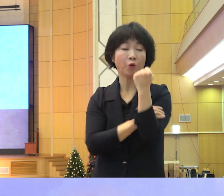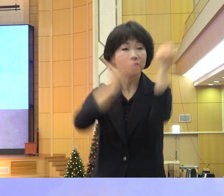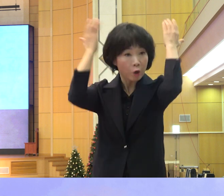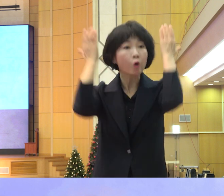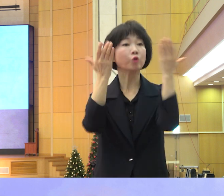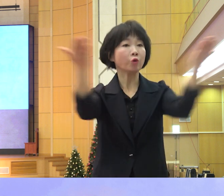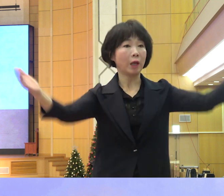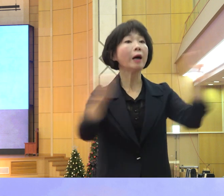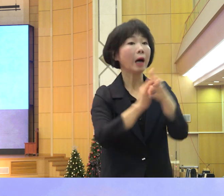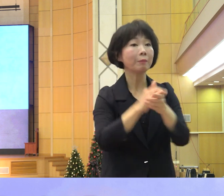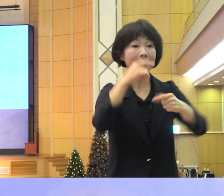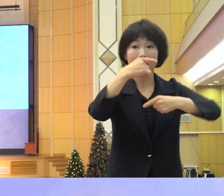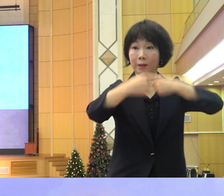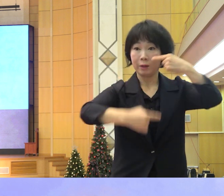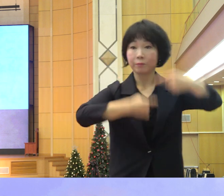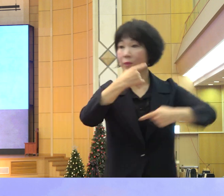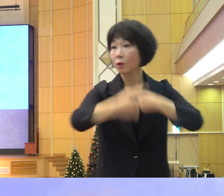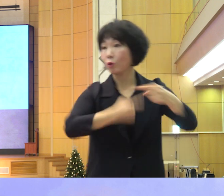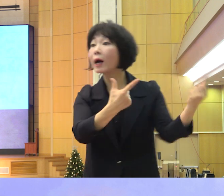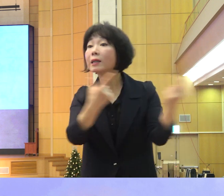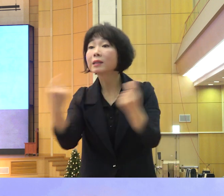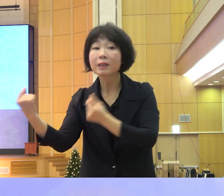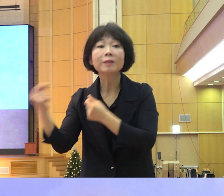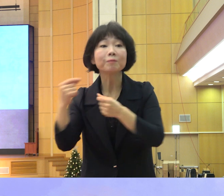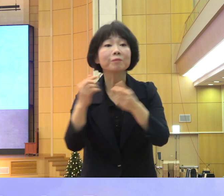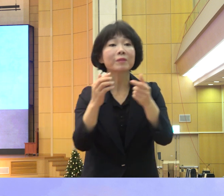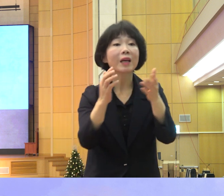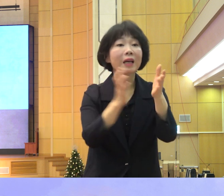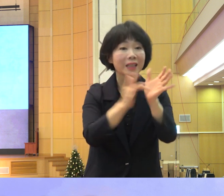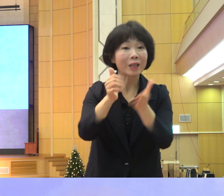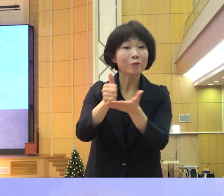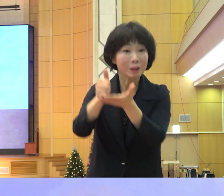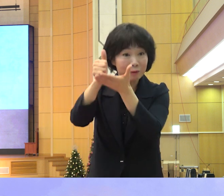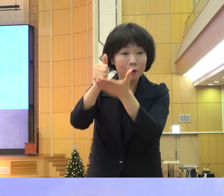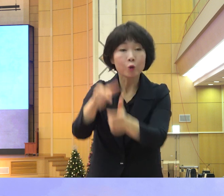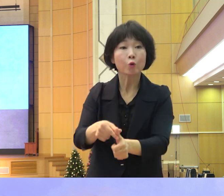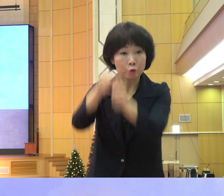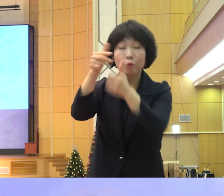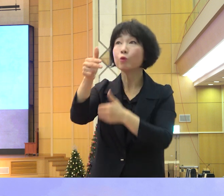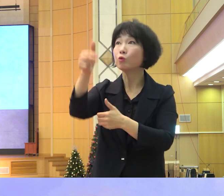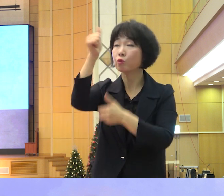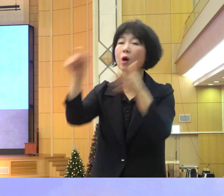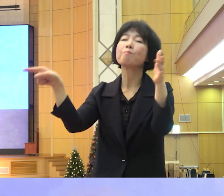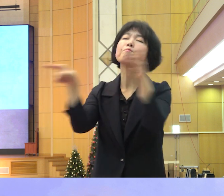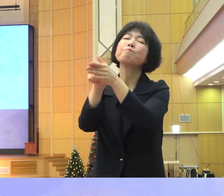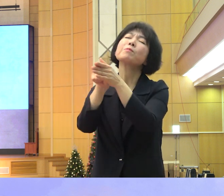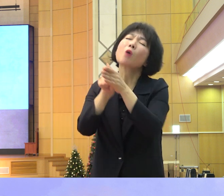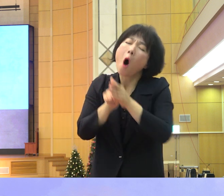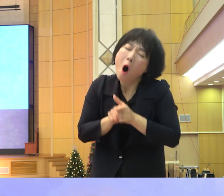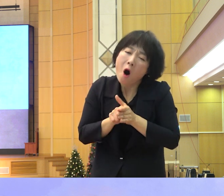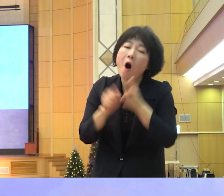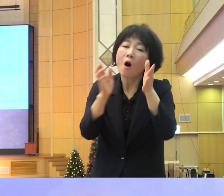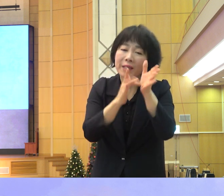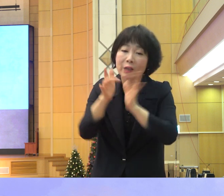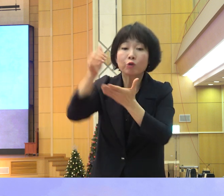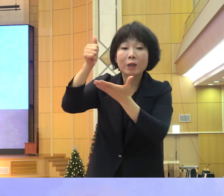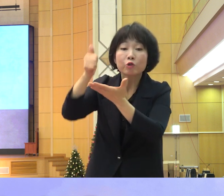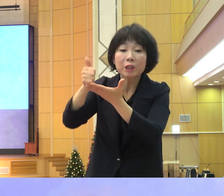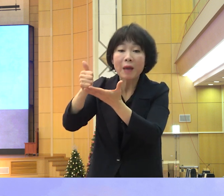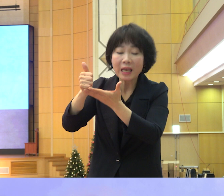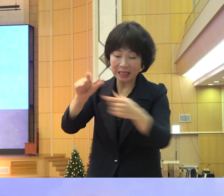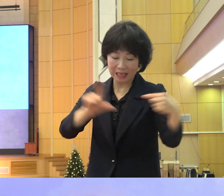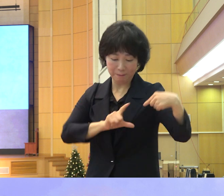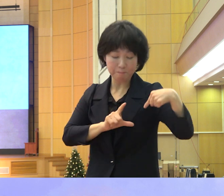주셨느니라. 따라합시다. 예수님을 구주로 믿되